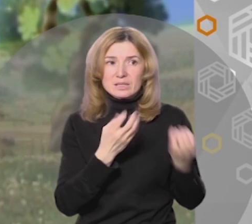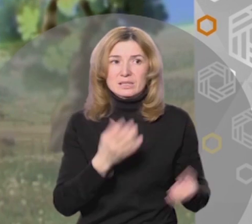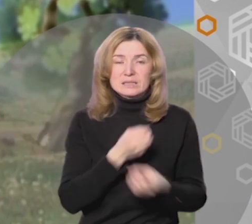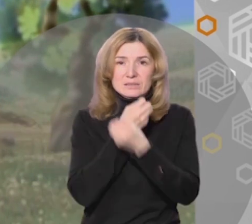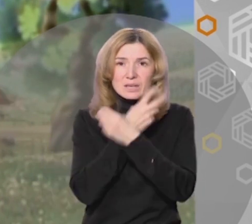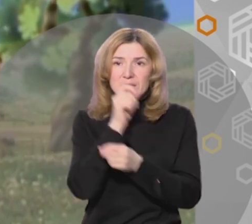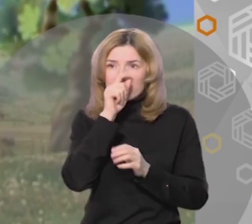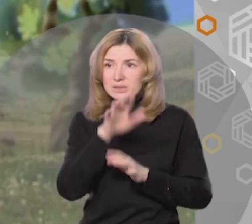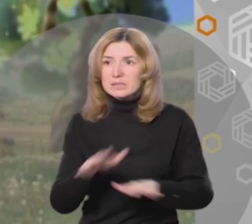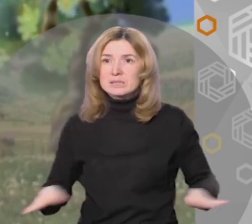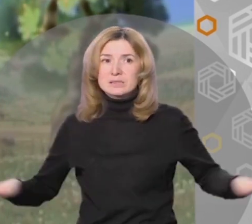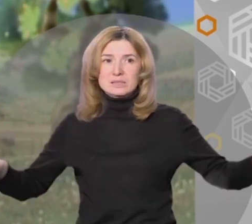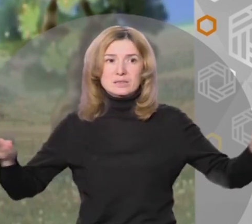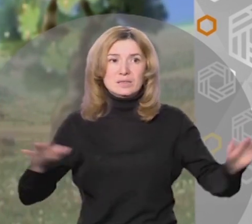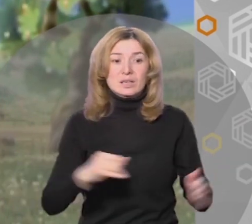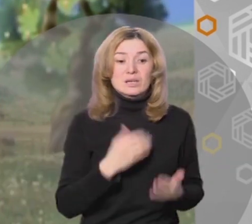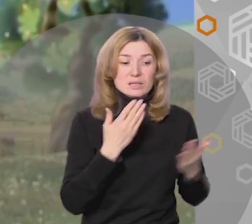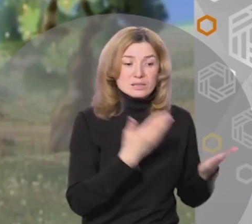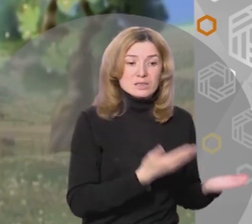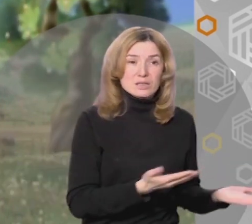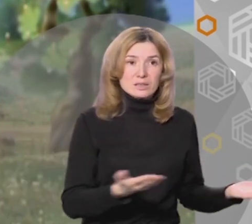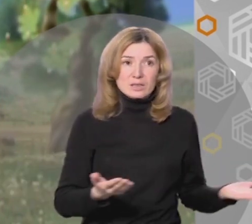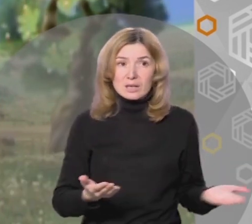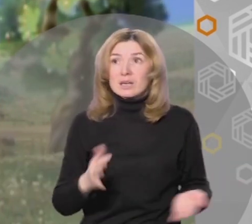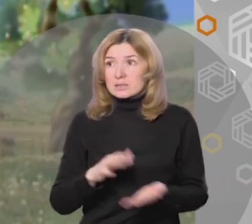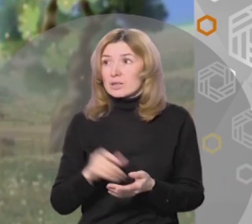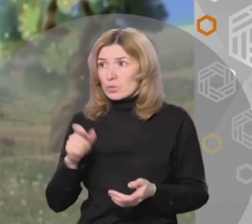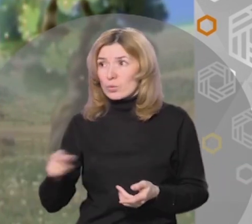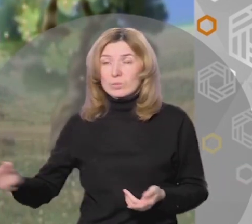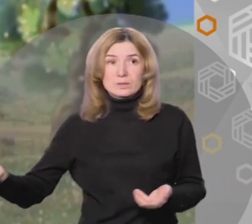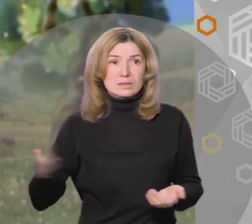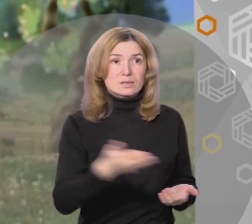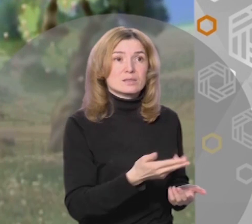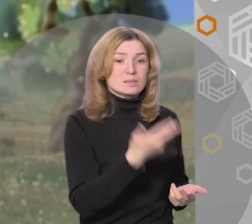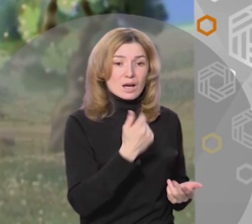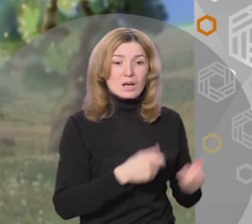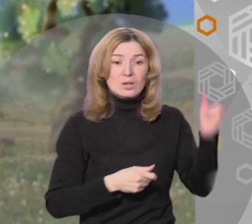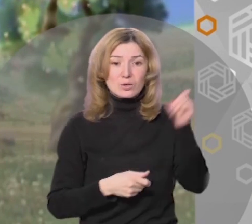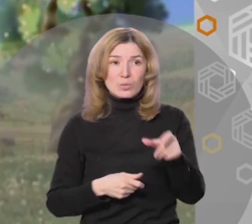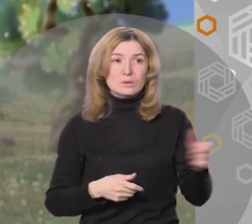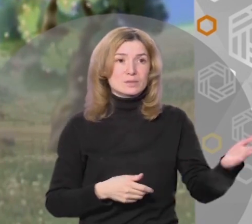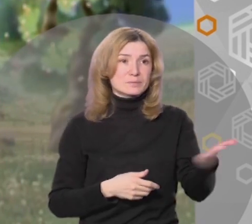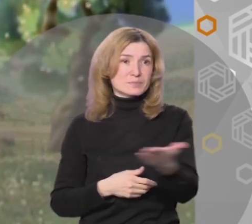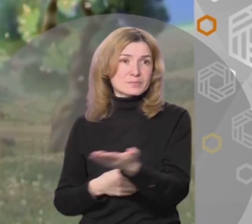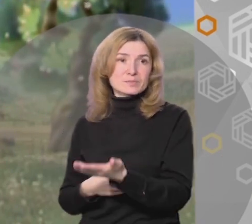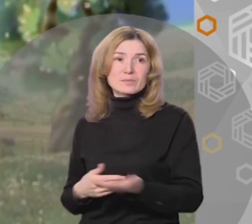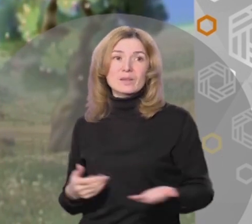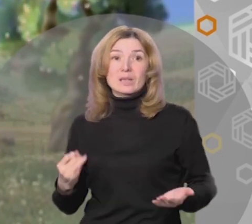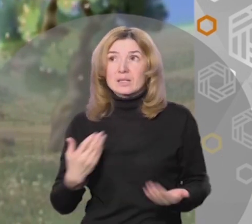растения, звери и птицы, и мы. Значит, люди? Да,